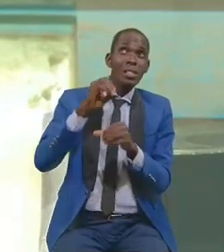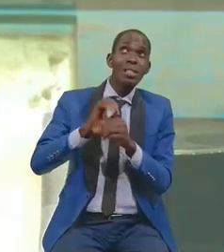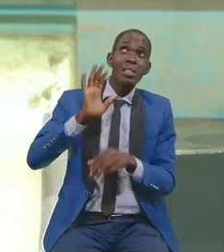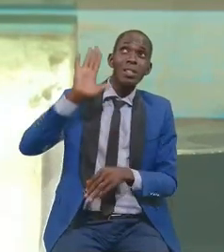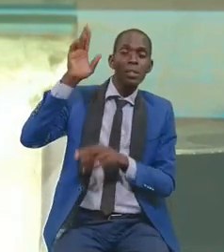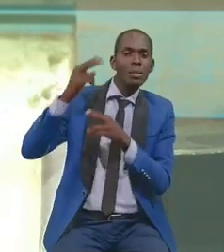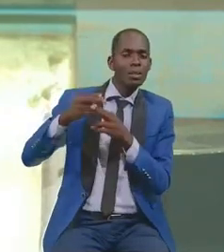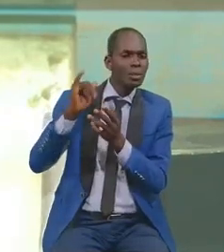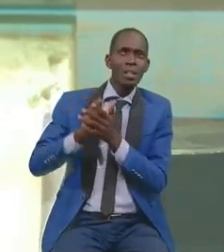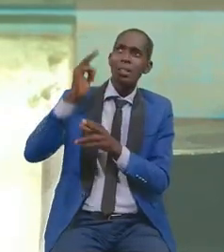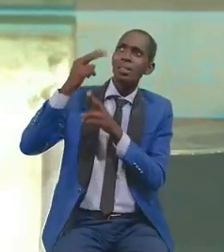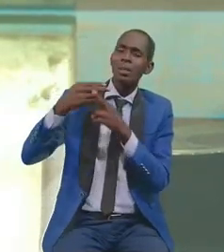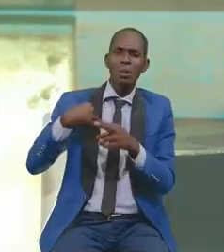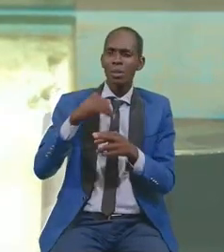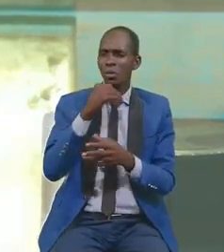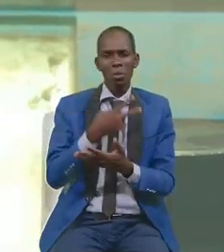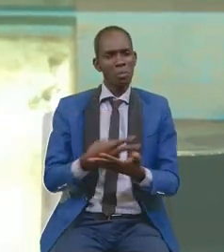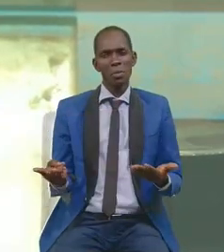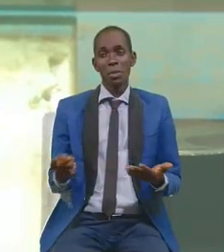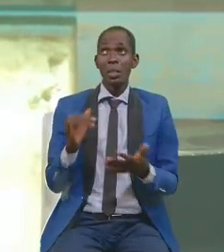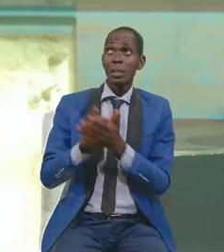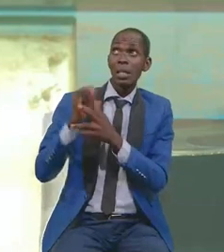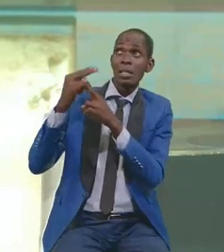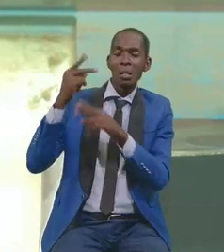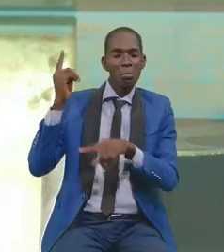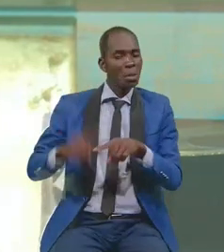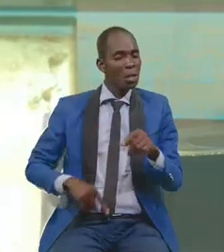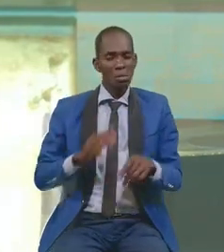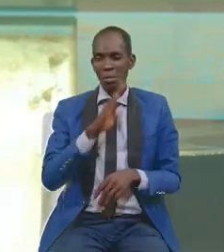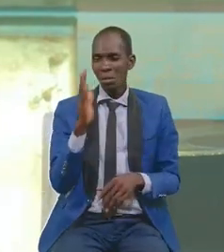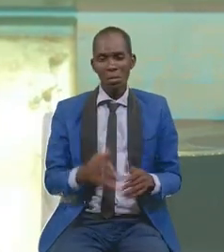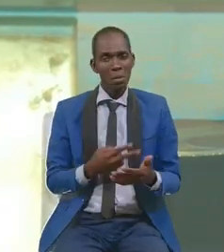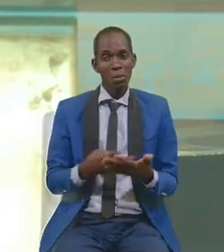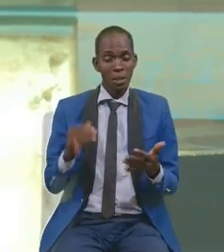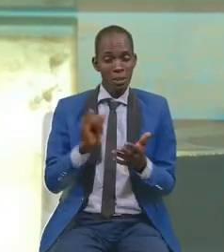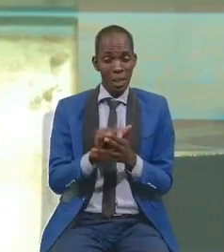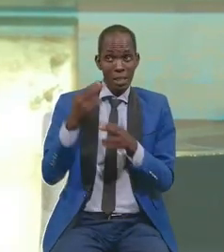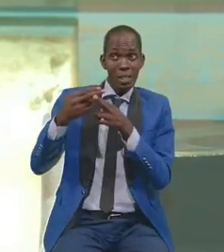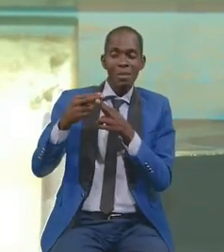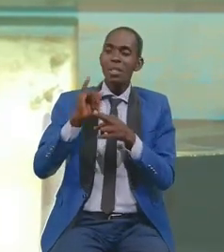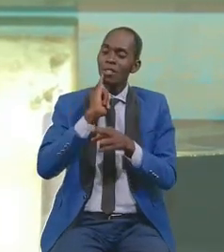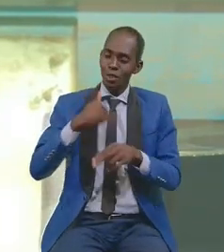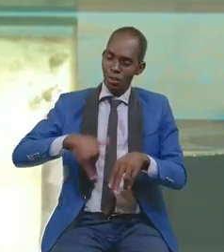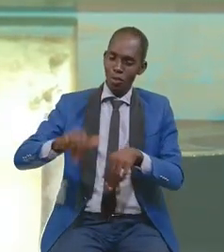Ce nom-là ne faille pas. Le nom-là ne peut jamais faillir. Le nom-là agit ce jour.